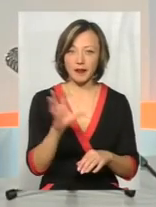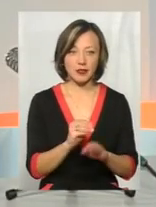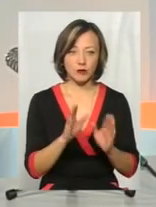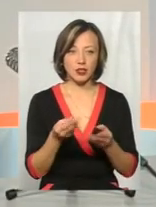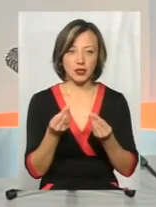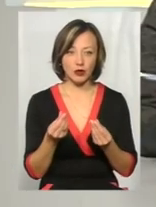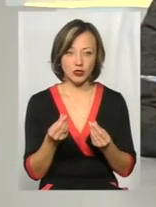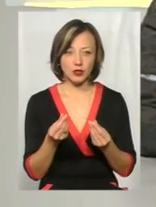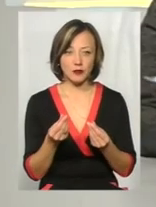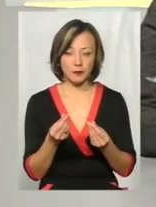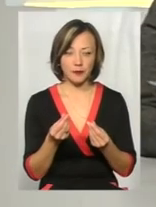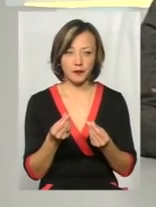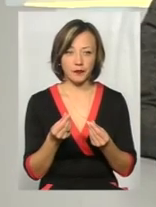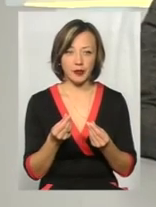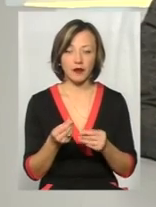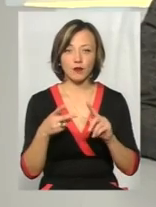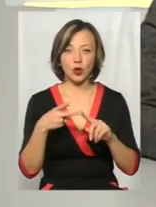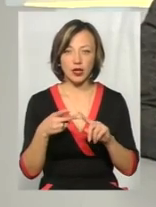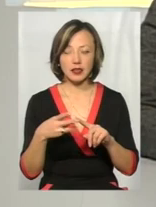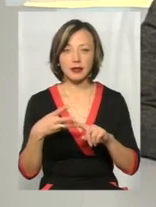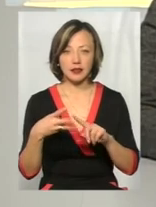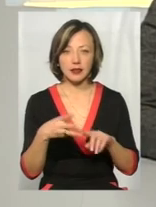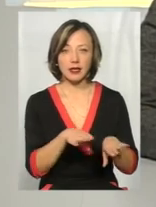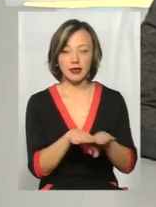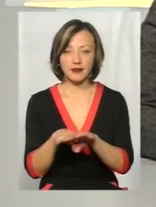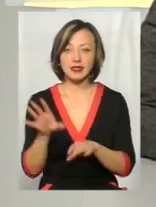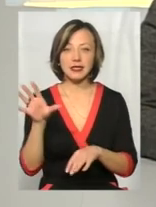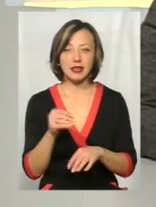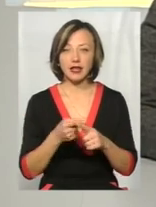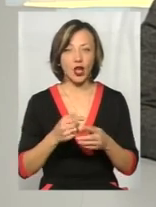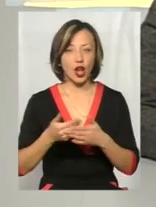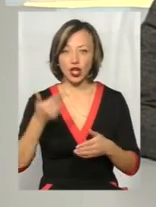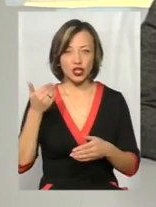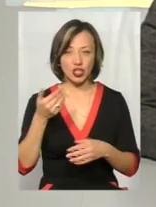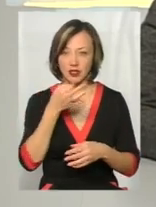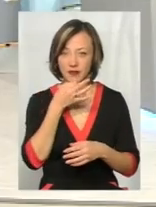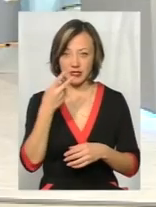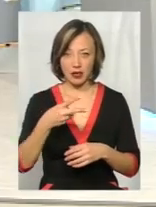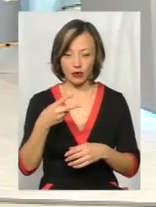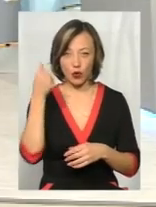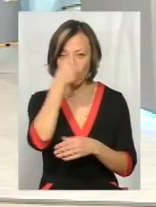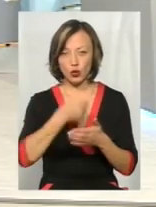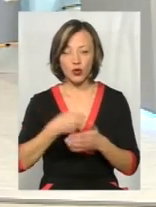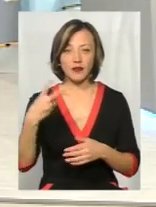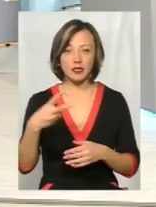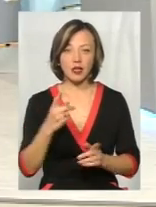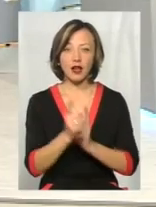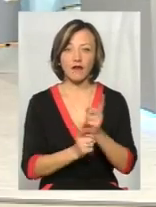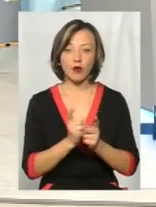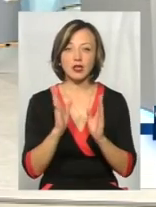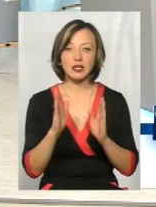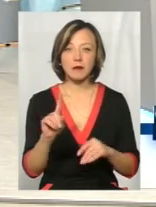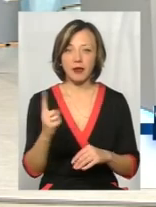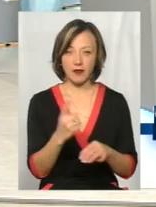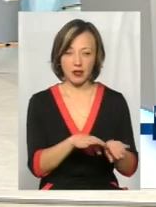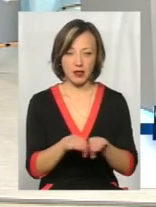за гроші. Ось це ми говоримо там про вторинний, про третинний рівень. Це не раніше 20-го року. До 20-го це реформа тільки в